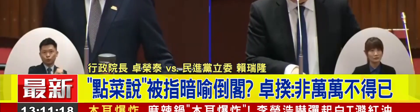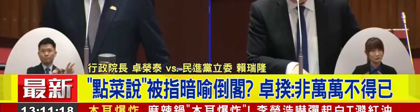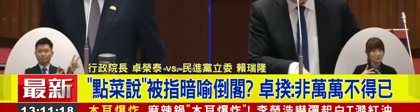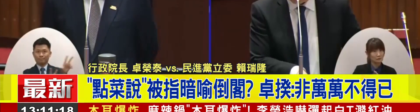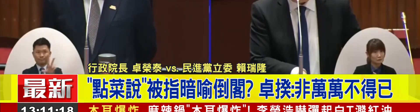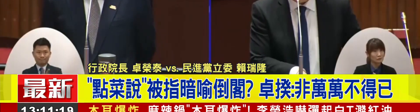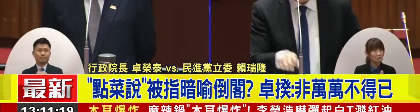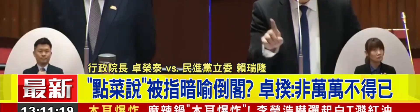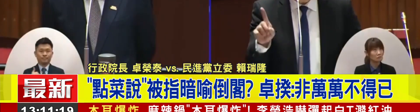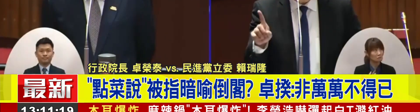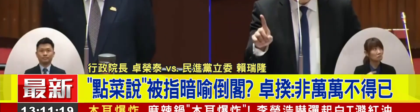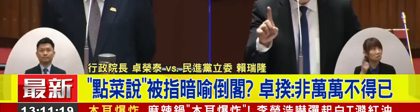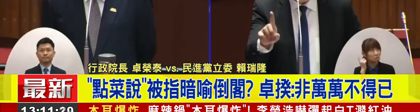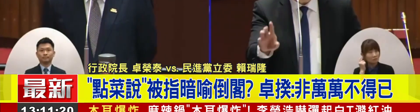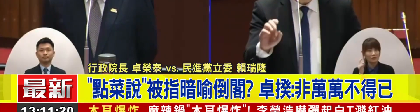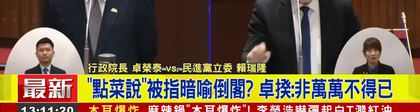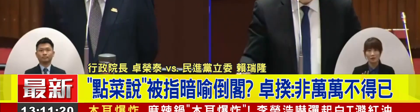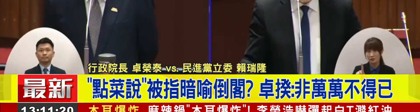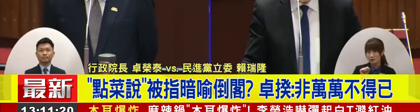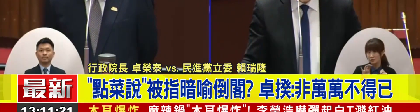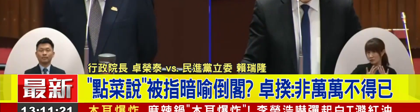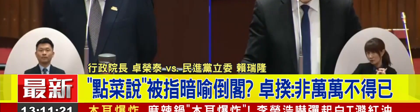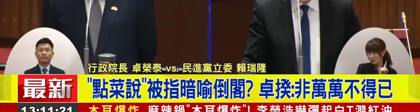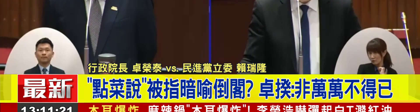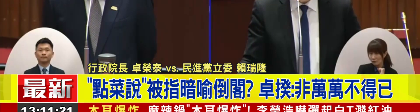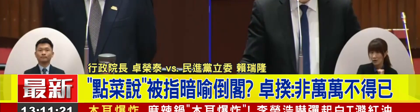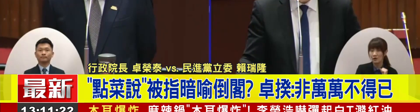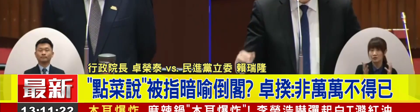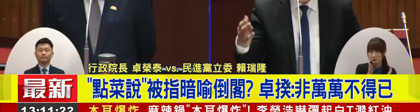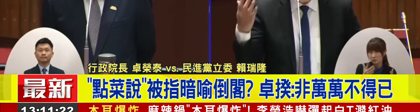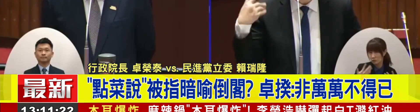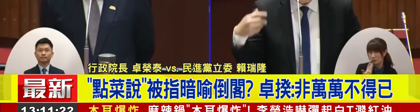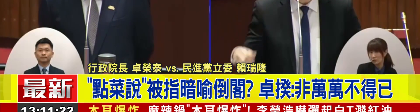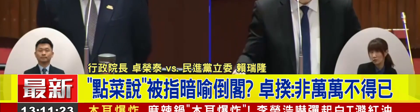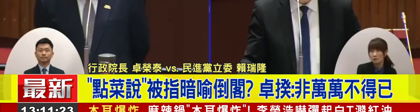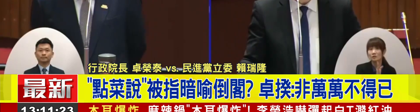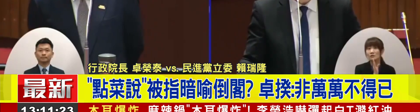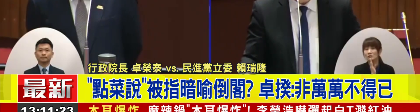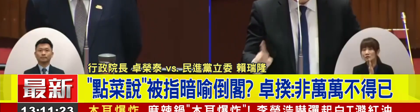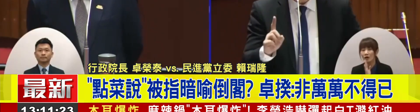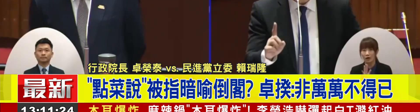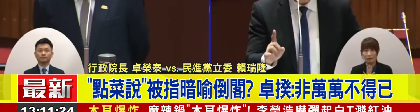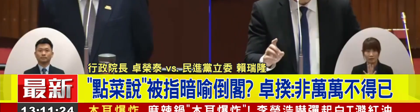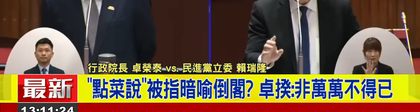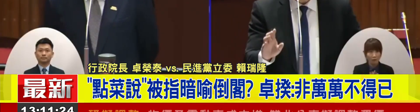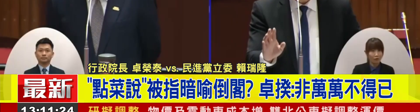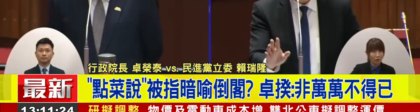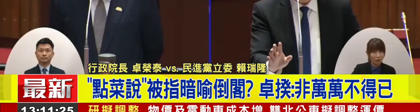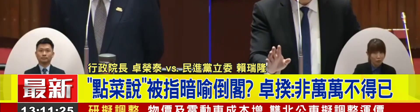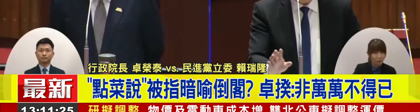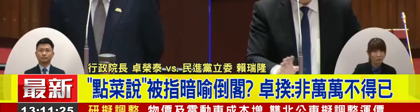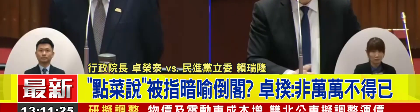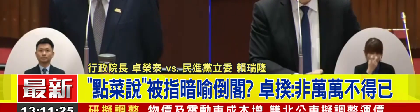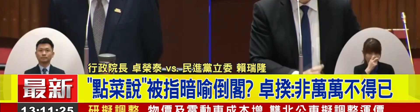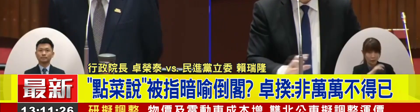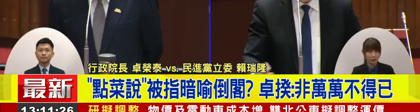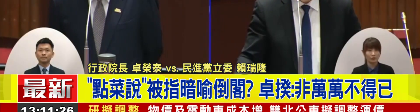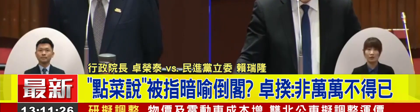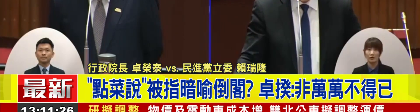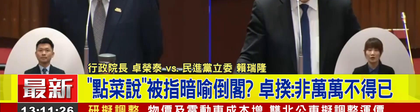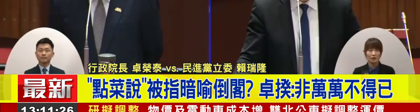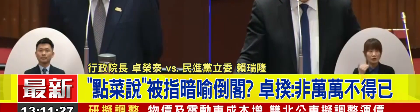院长，如果照您的话，就是以这一次的方式，刚刚你提到这样的方式来做处理嘛，吼，在追认后面的程序这样处理。那这个如果不可行